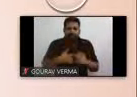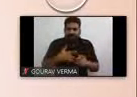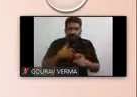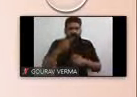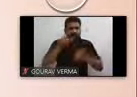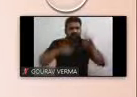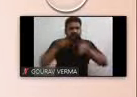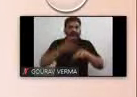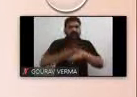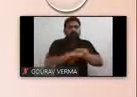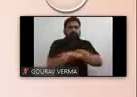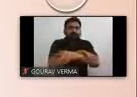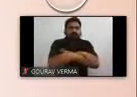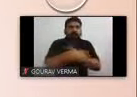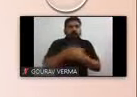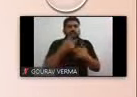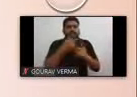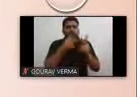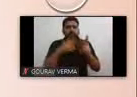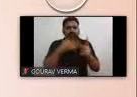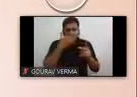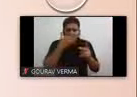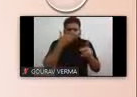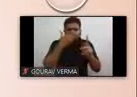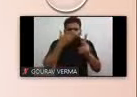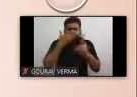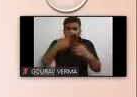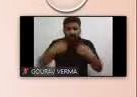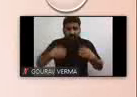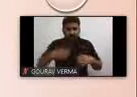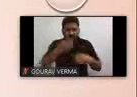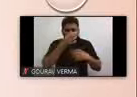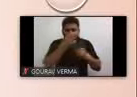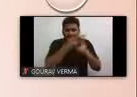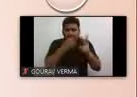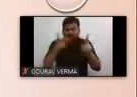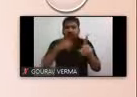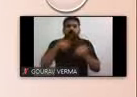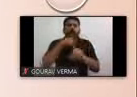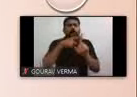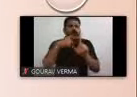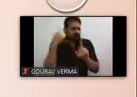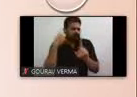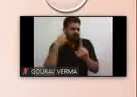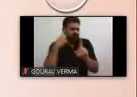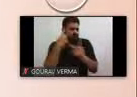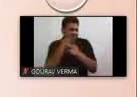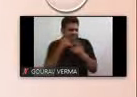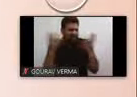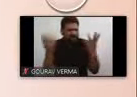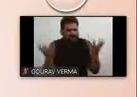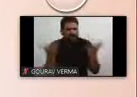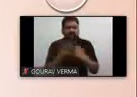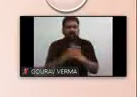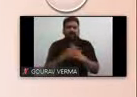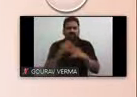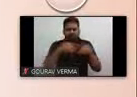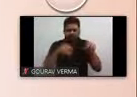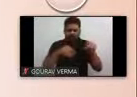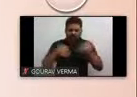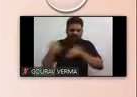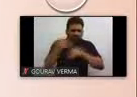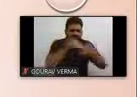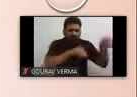अलग तरह तरह की स्मेल आती है उनके बॉडी से. देर इज अ लॉट ऑफ नॉइज, देर इज अ लॉट ऑफ मूवमेंट इन